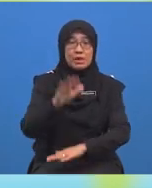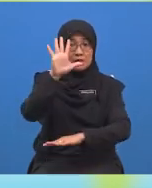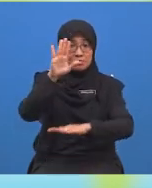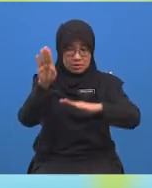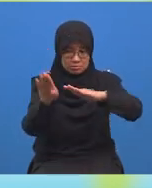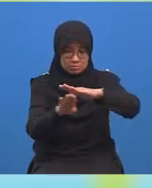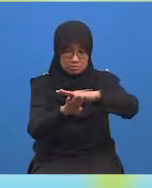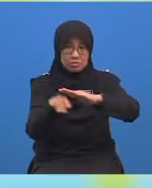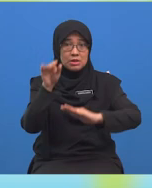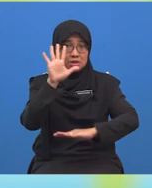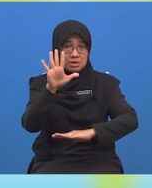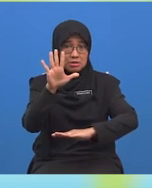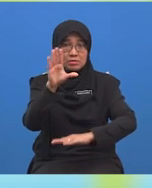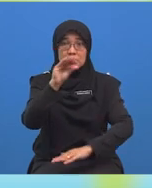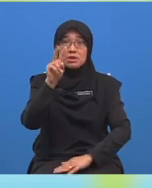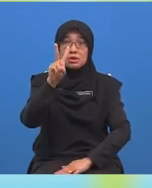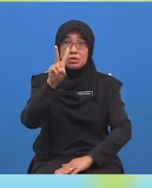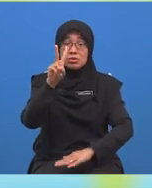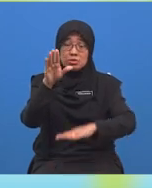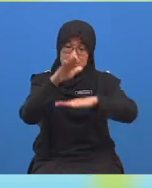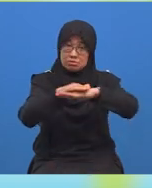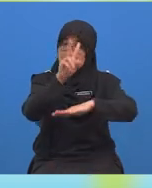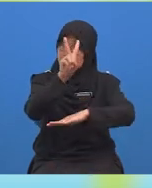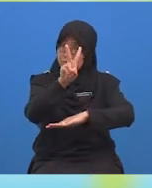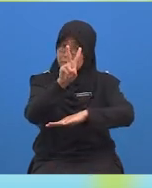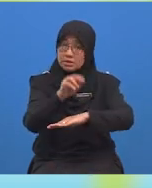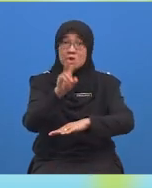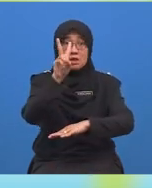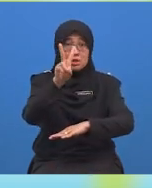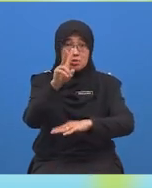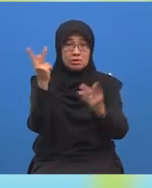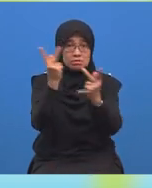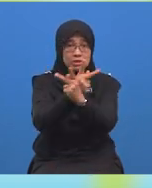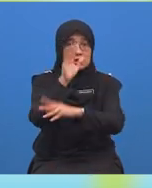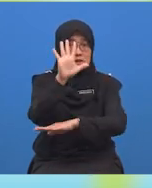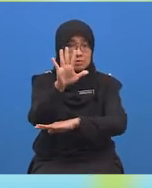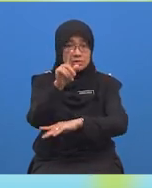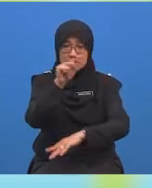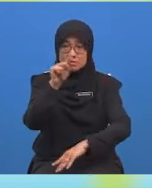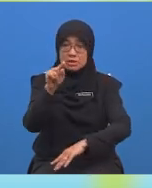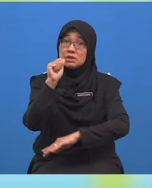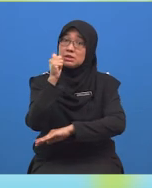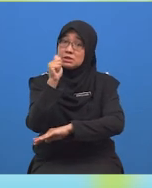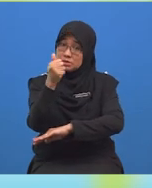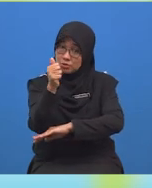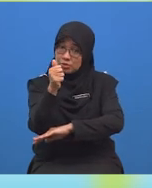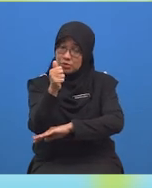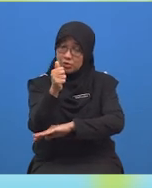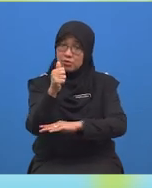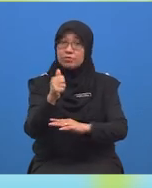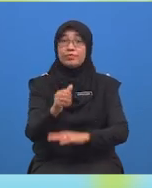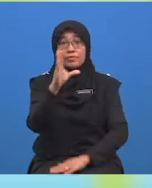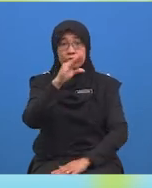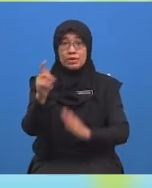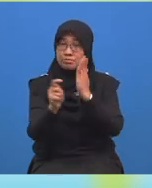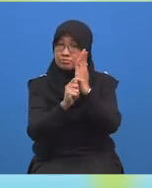di bawah 5 dan 2 di atas 2. 2 darab 5 sama dengan 10.